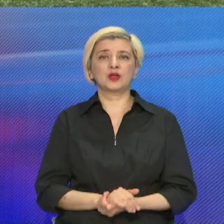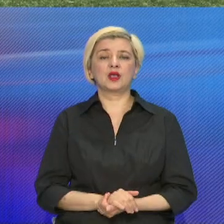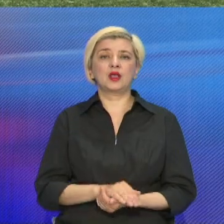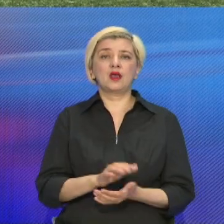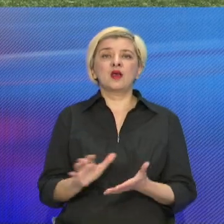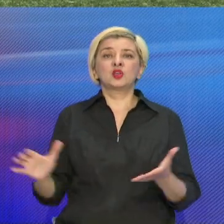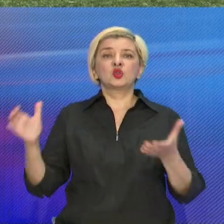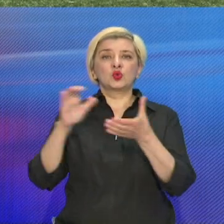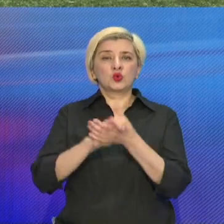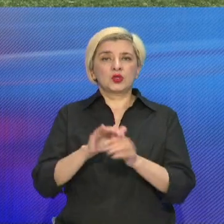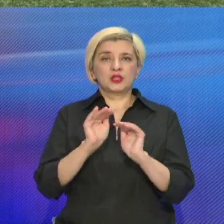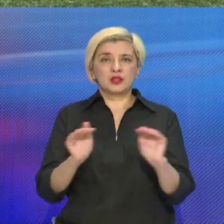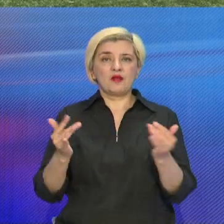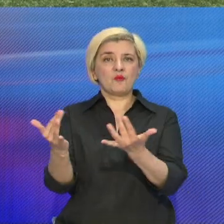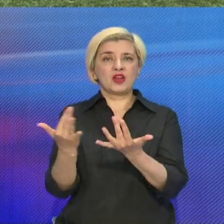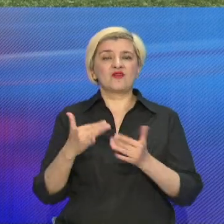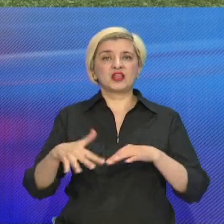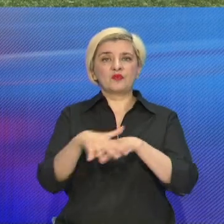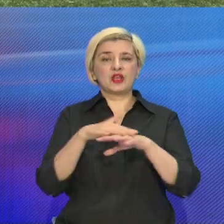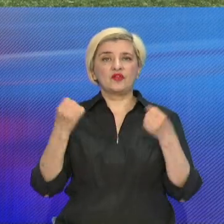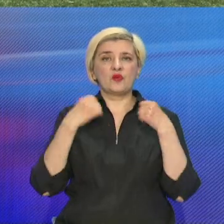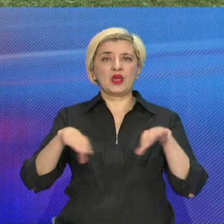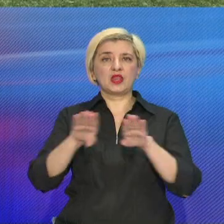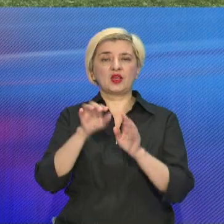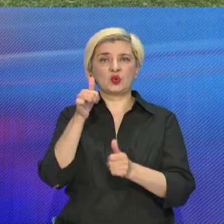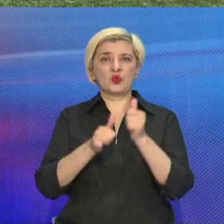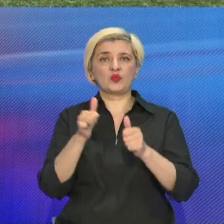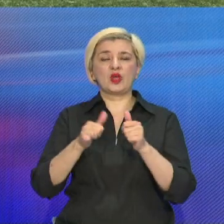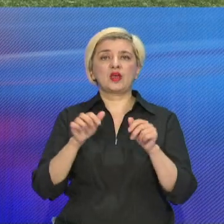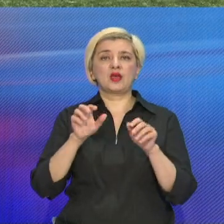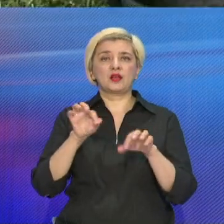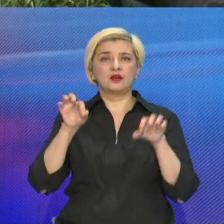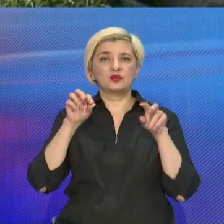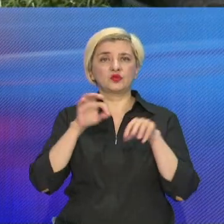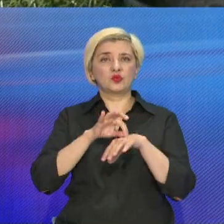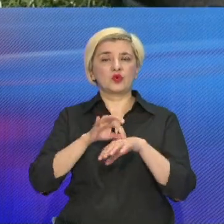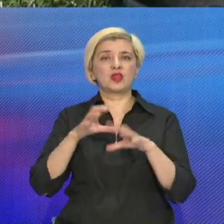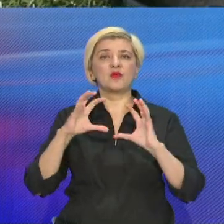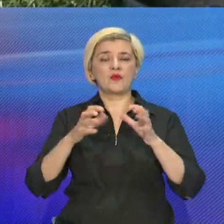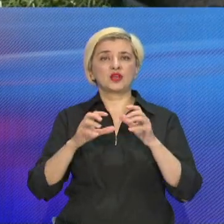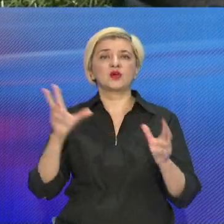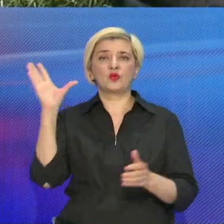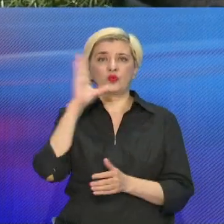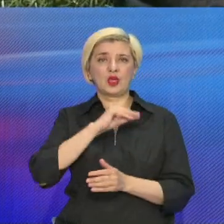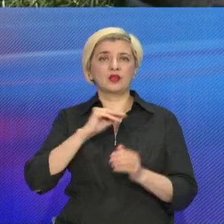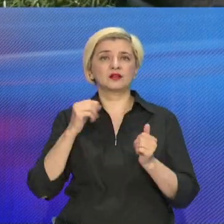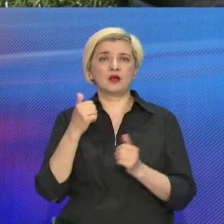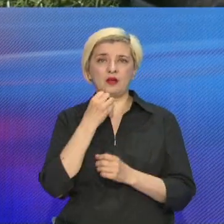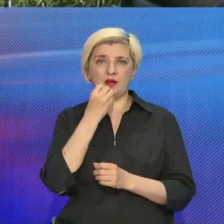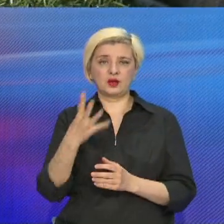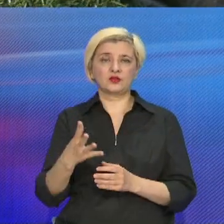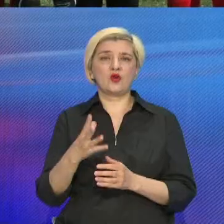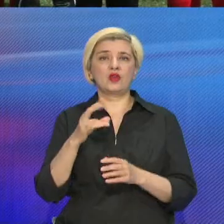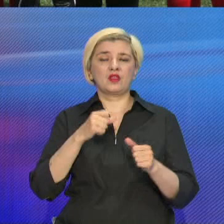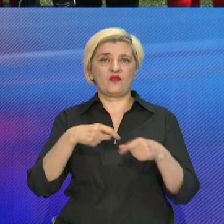Здружить дітей, притягнуть до масового спорту. Таким турнірам, як «Скураний м'яч», удається на ура. На футбольній арені одночасово знаходиться